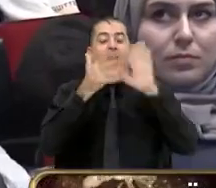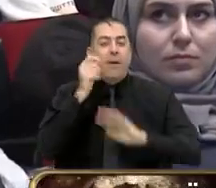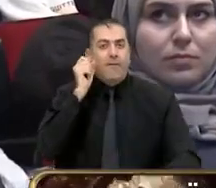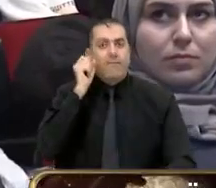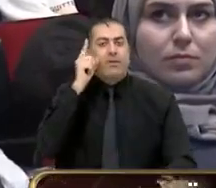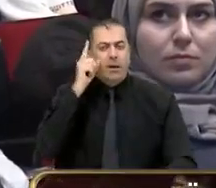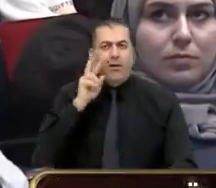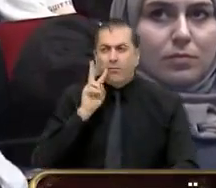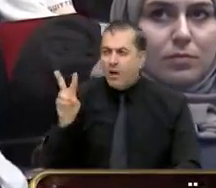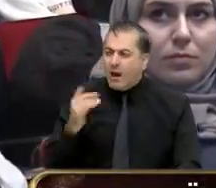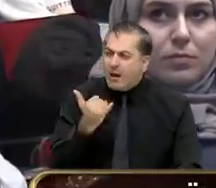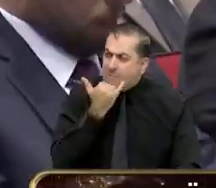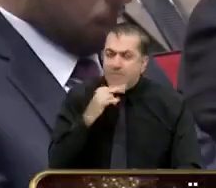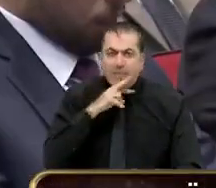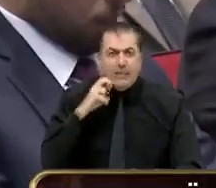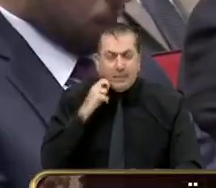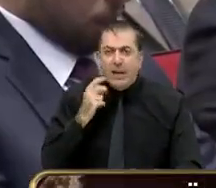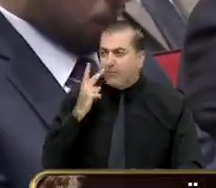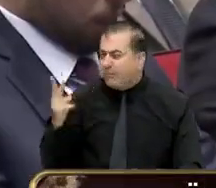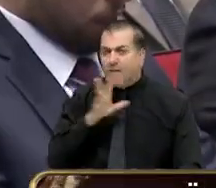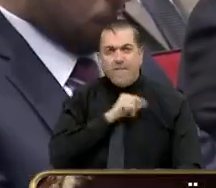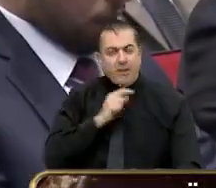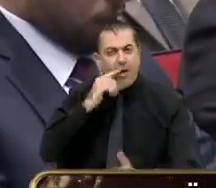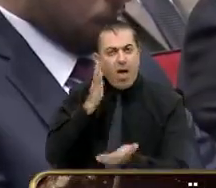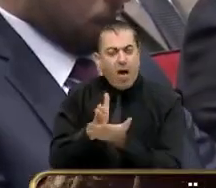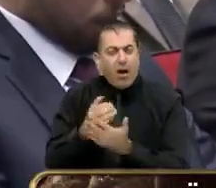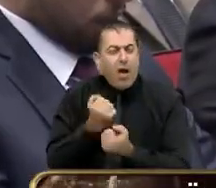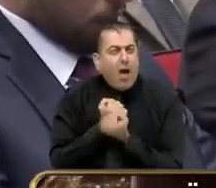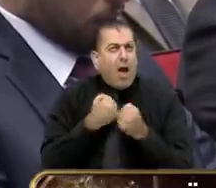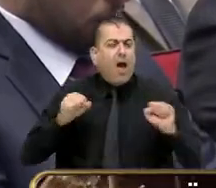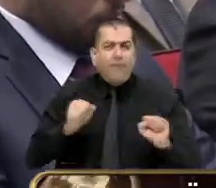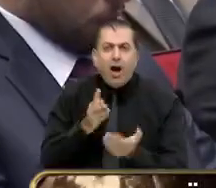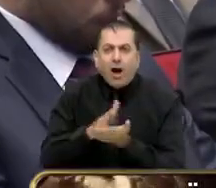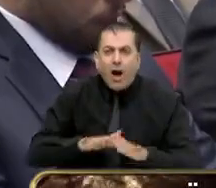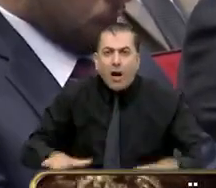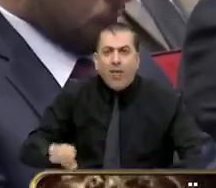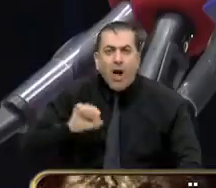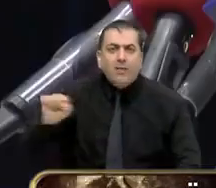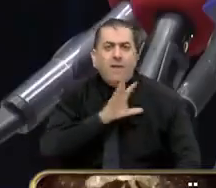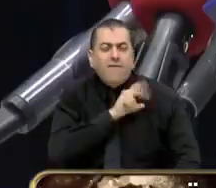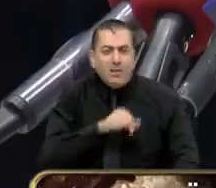إقامة دولتهم المستقلة والدفاع عن حريتهم وكرامتهم وأرضهم.